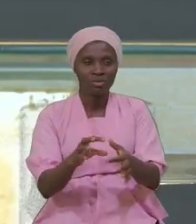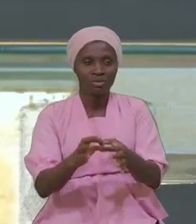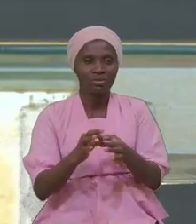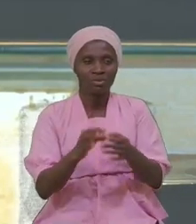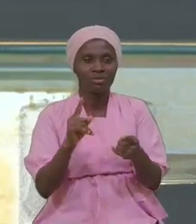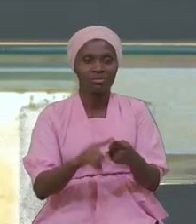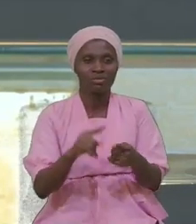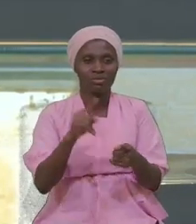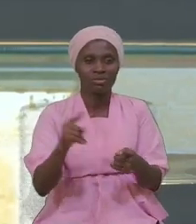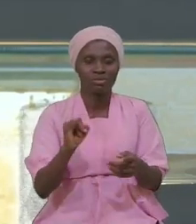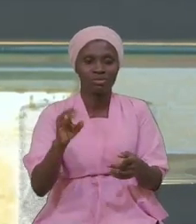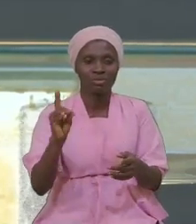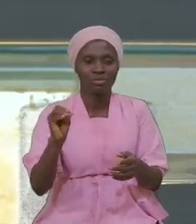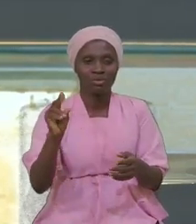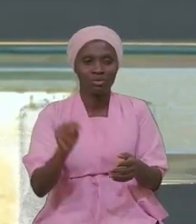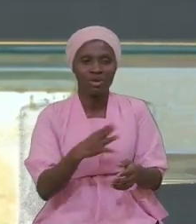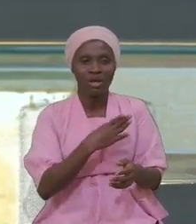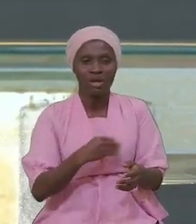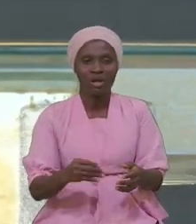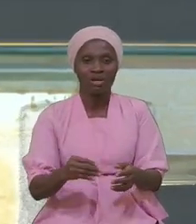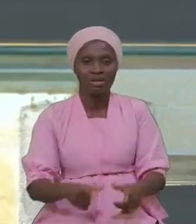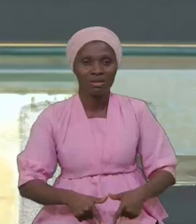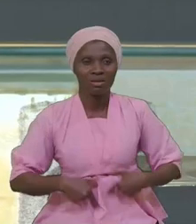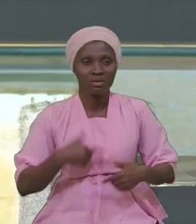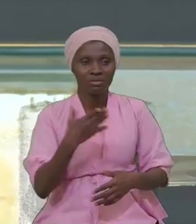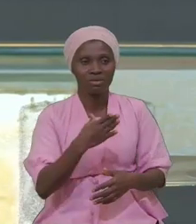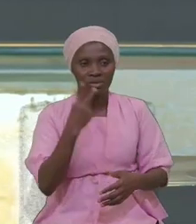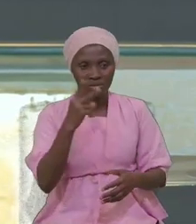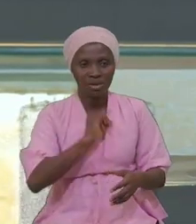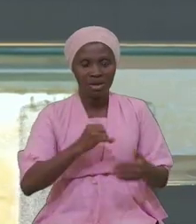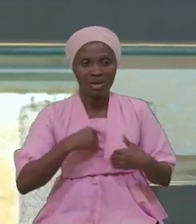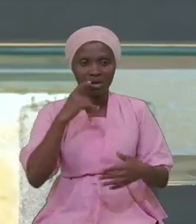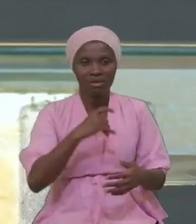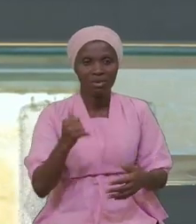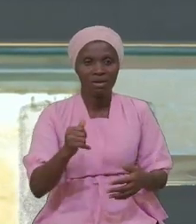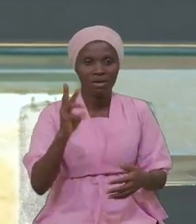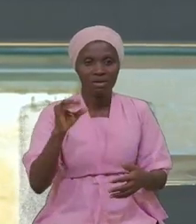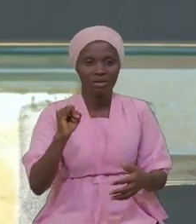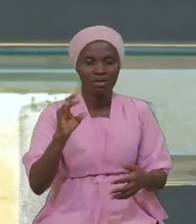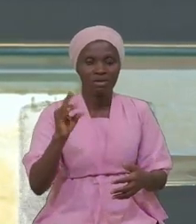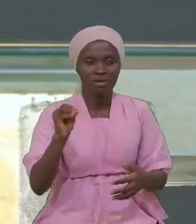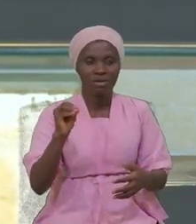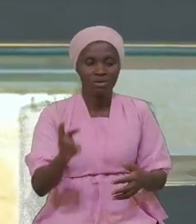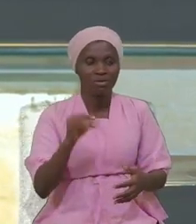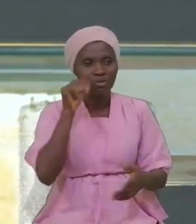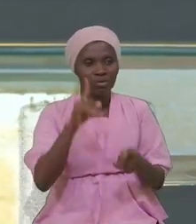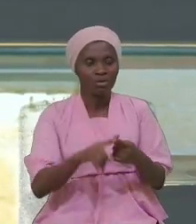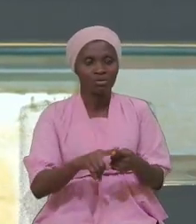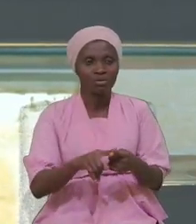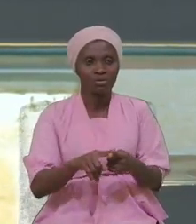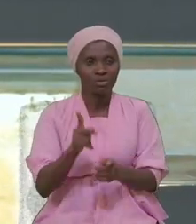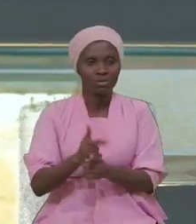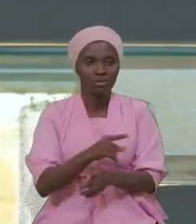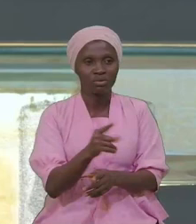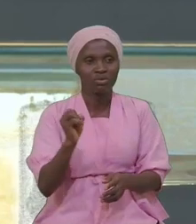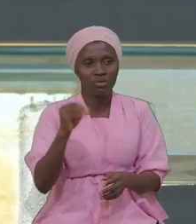Voici, j'y ai ordonné à une femme veuve de te nourrir. Il se leva, il avait la foi.